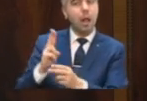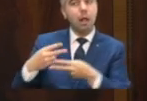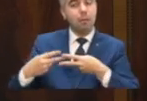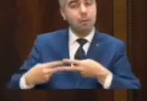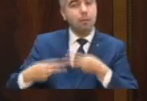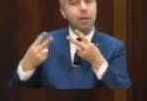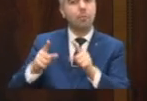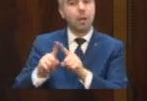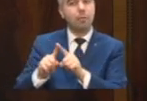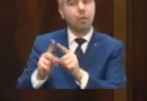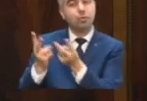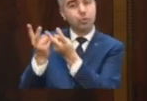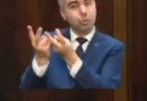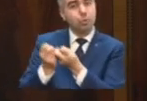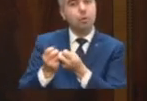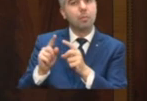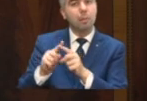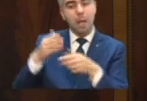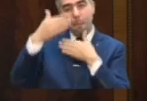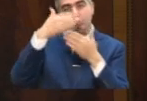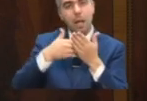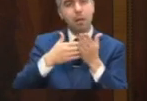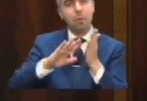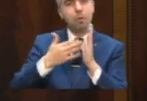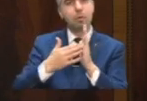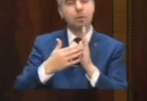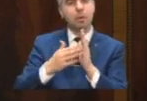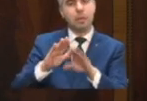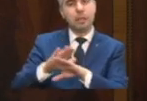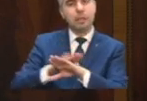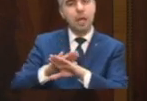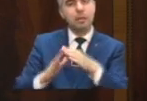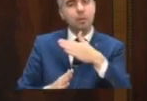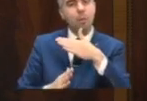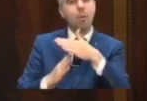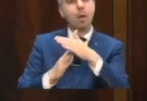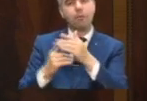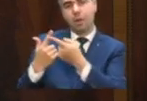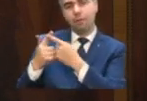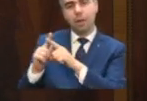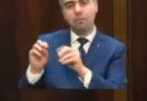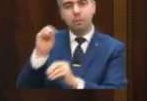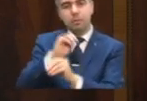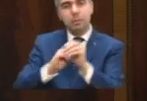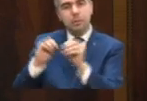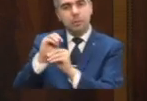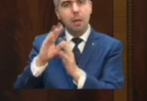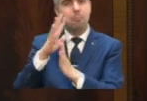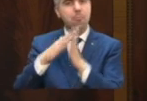التنافسية الاقتصادية الوطنية والقطيعة مع سياسة الارتجال في بلورة المخططات